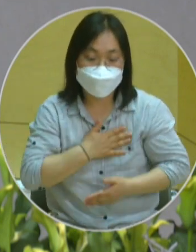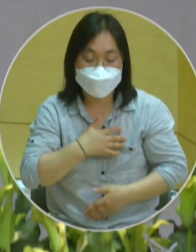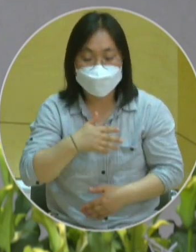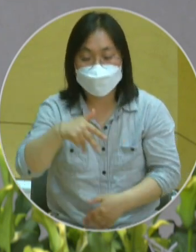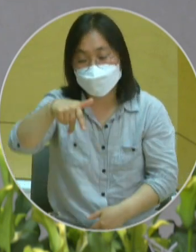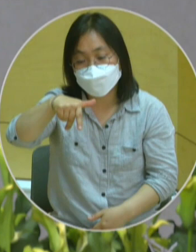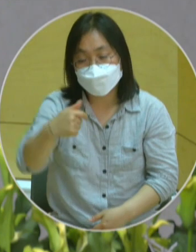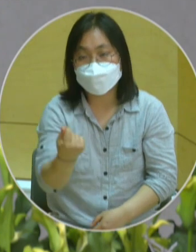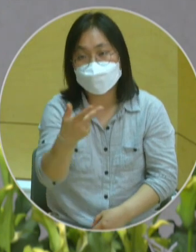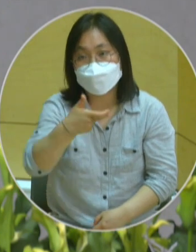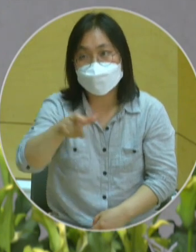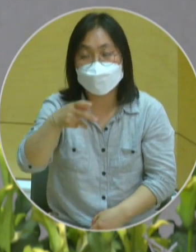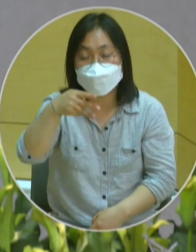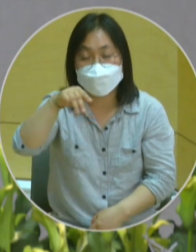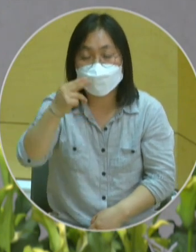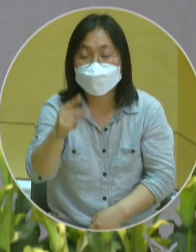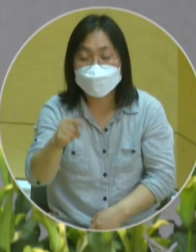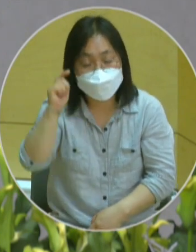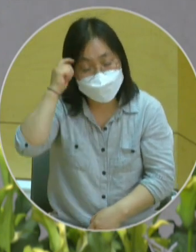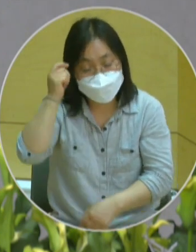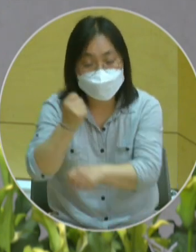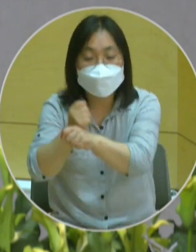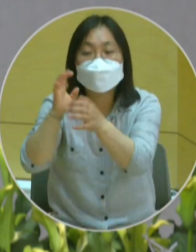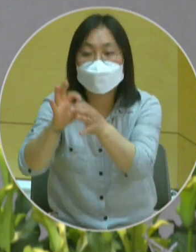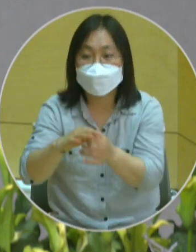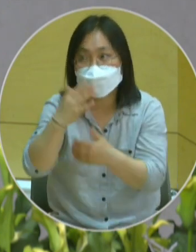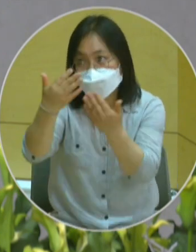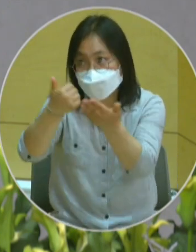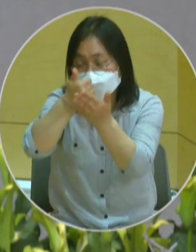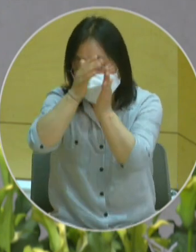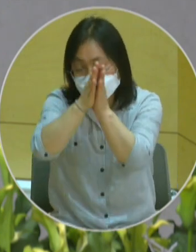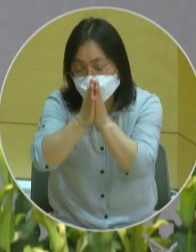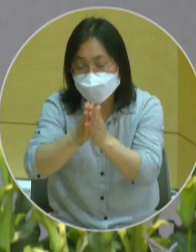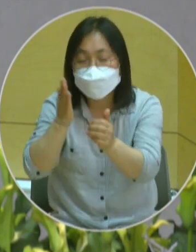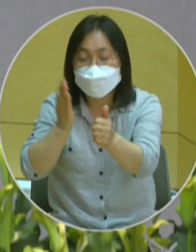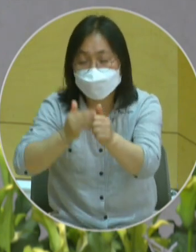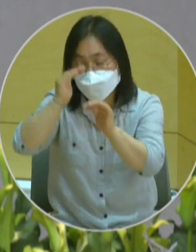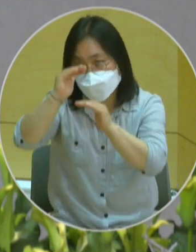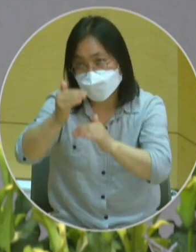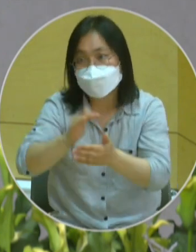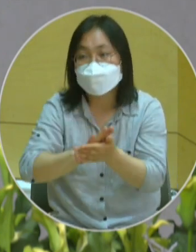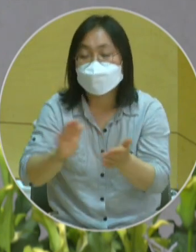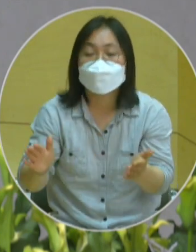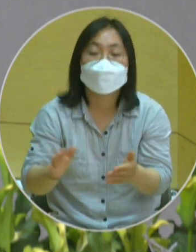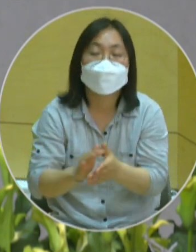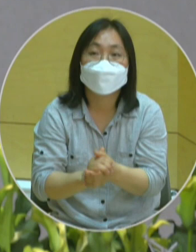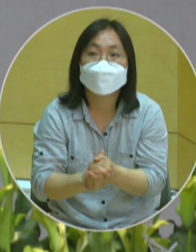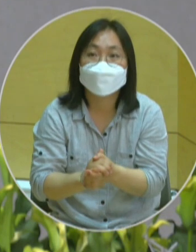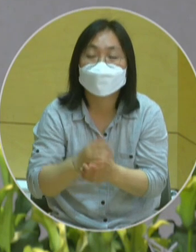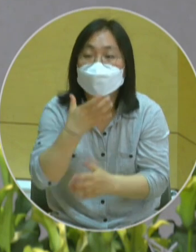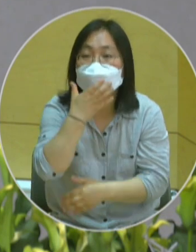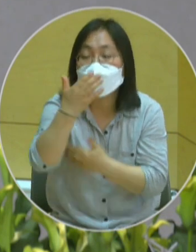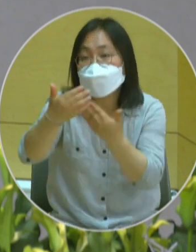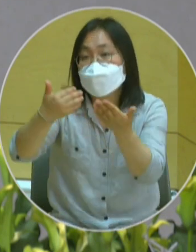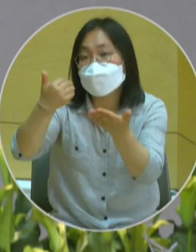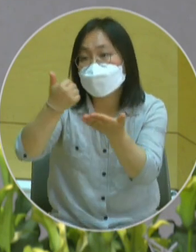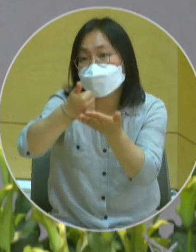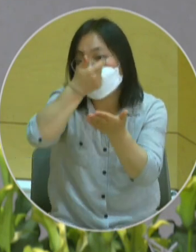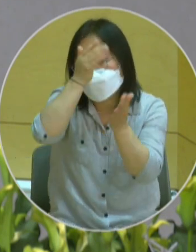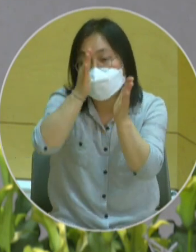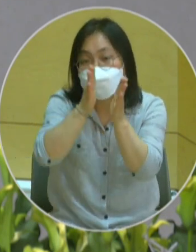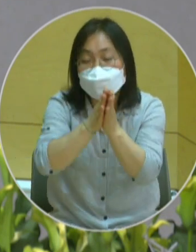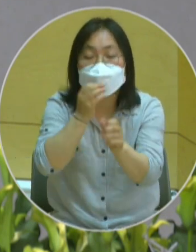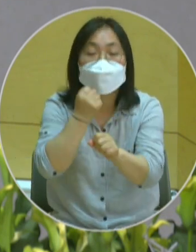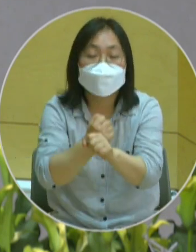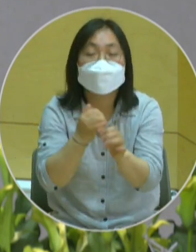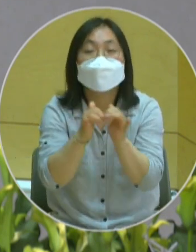롯을 생각하면서 하나님께 간구하는 내용이 여기에 나옵니다. 그러면서 하나님께서 기도하게